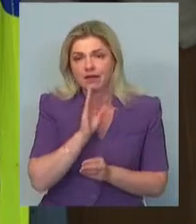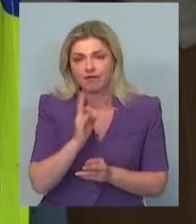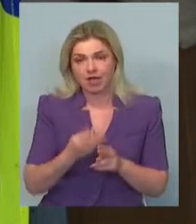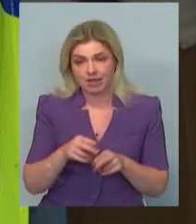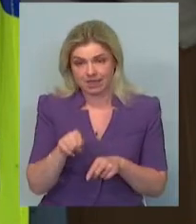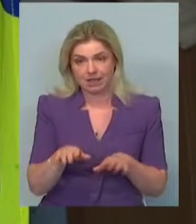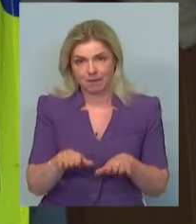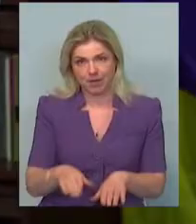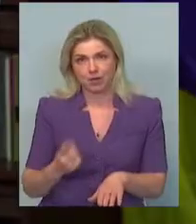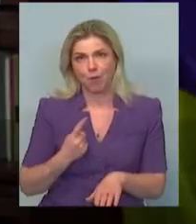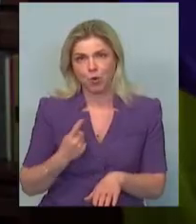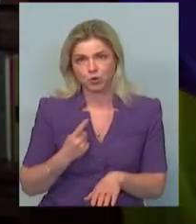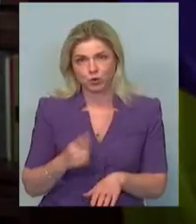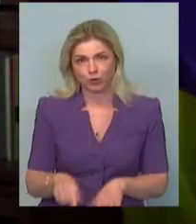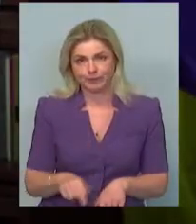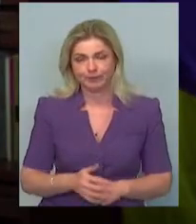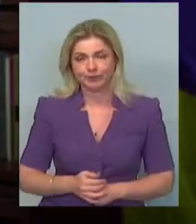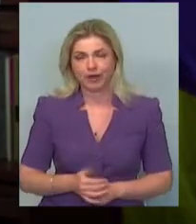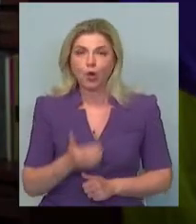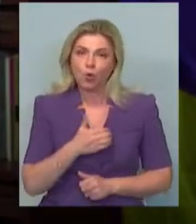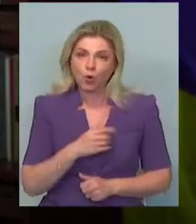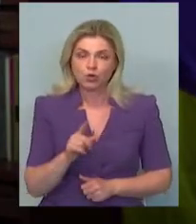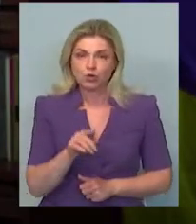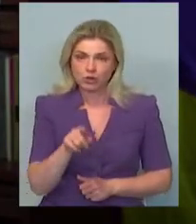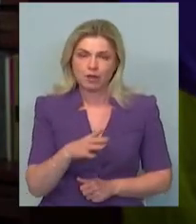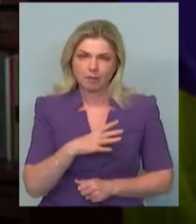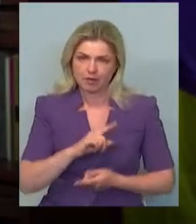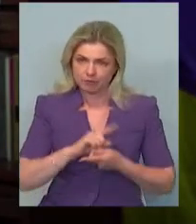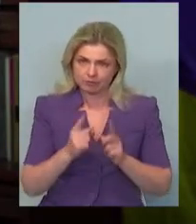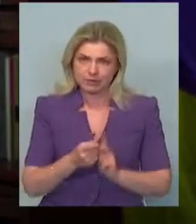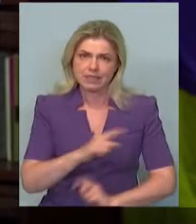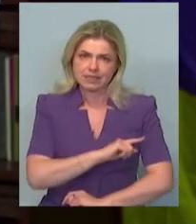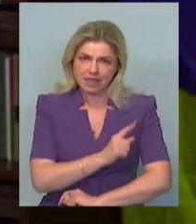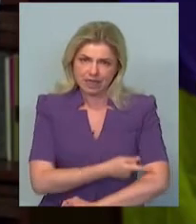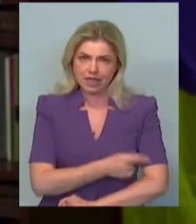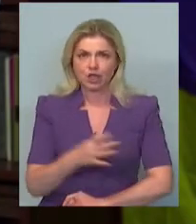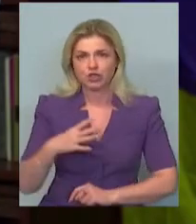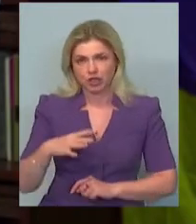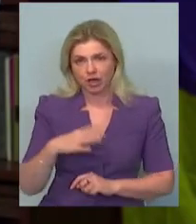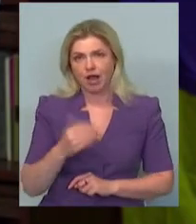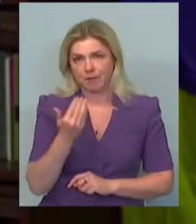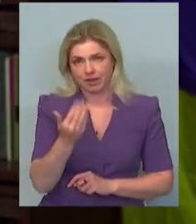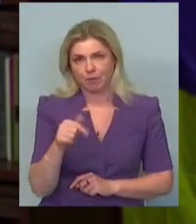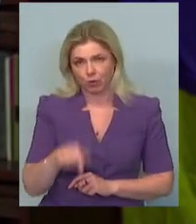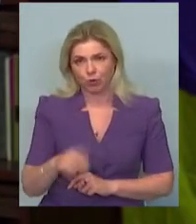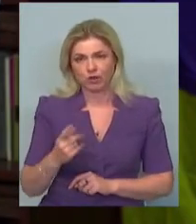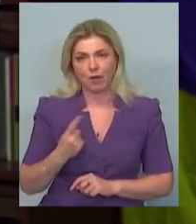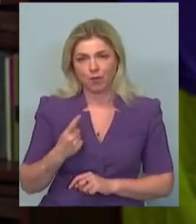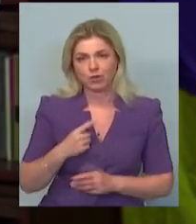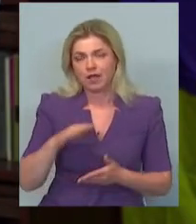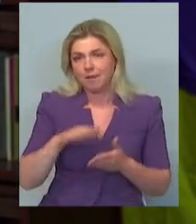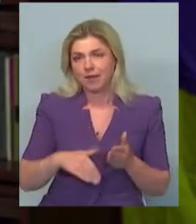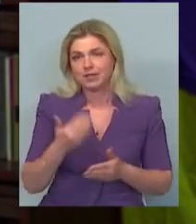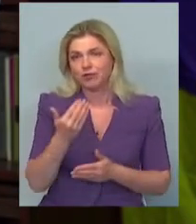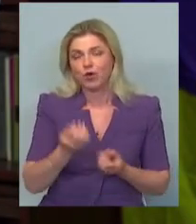посту. Ми хочемо, щоб ти, Ліночка, стала сильніша після цього. І ми чекаємо тебе знову тут на посту. Тому що без твоєї світлої